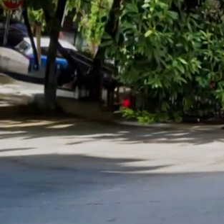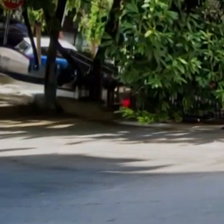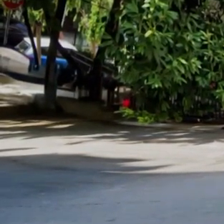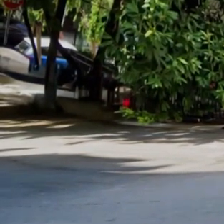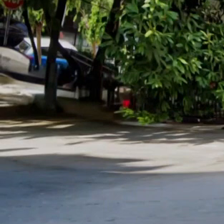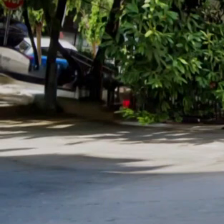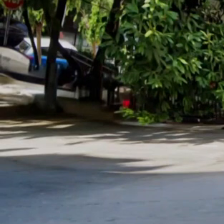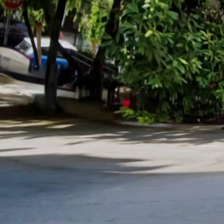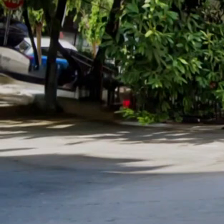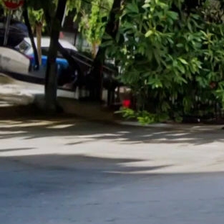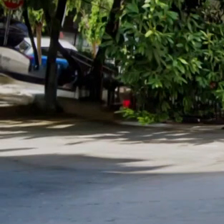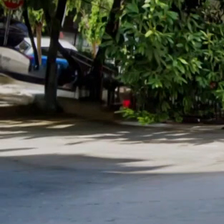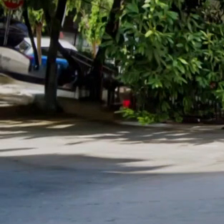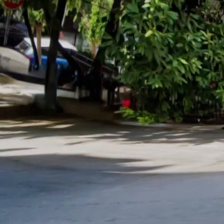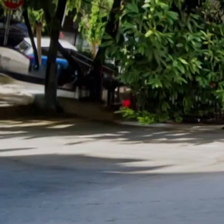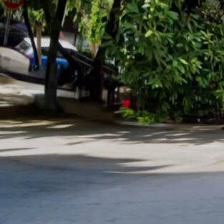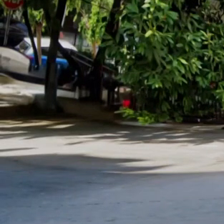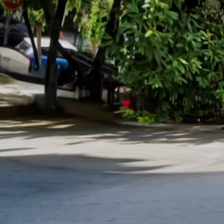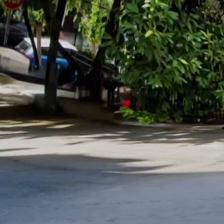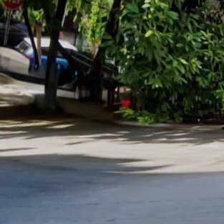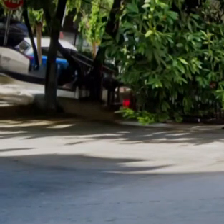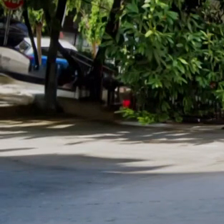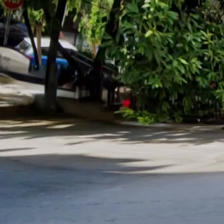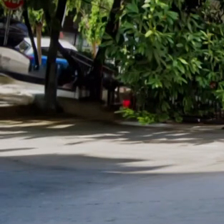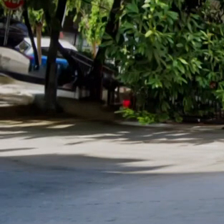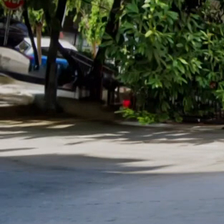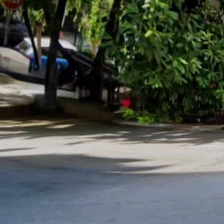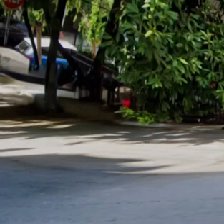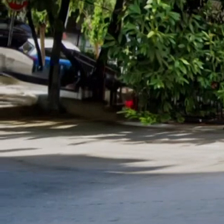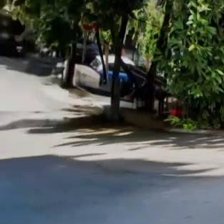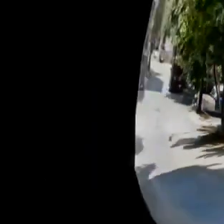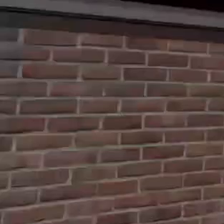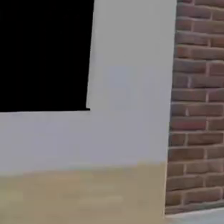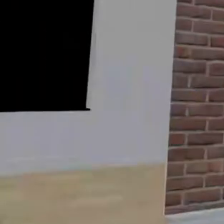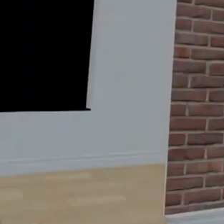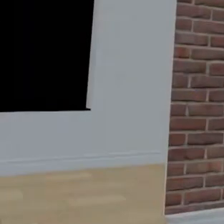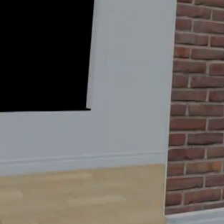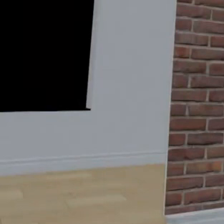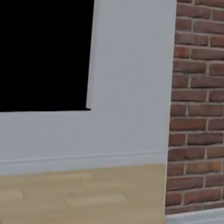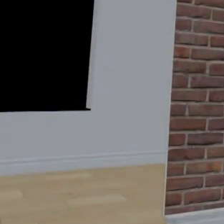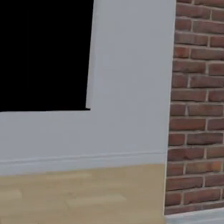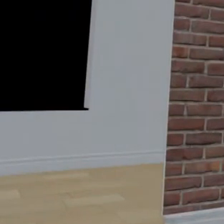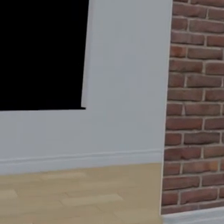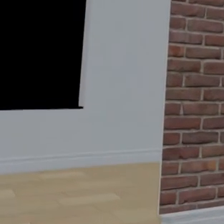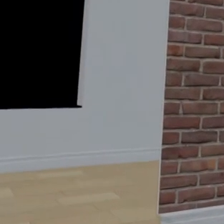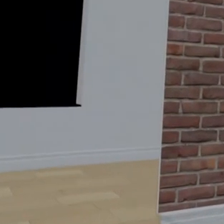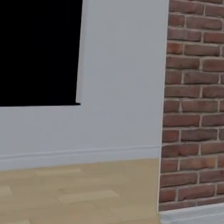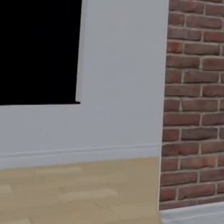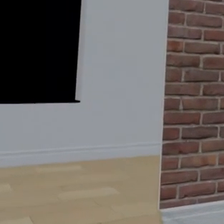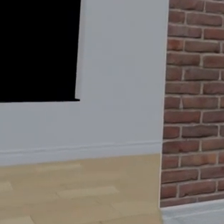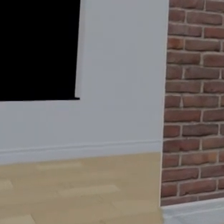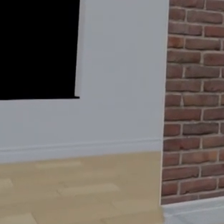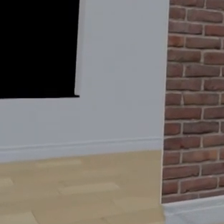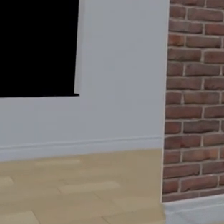σπίτι που ξέρει ότι περιμένει ο συνεργός του για να τη ληστέψουν. Γιατί ο στόχος είναι η ληστεία.